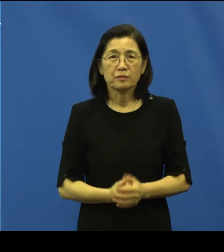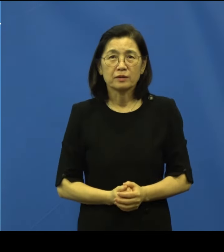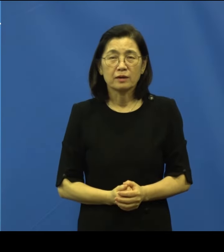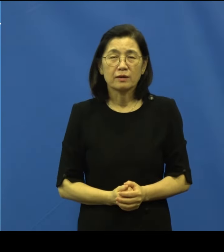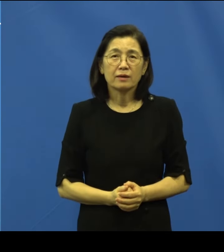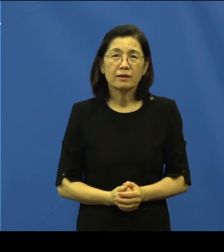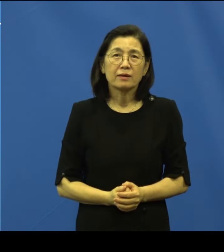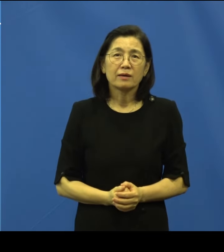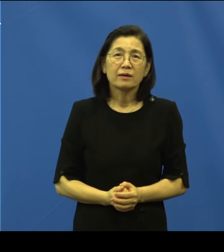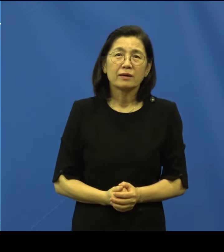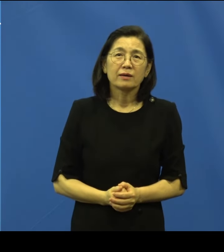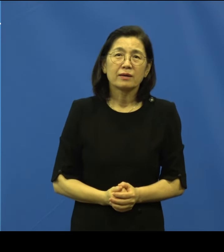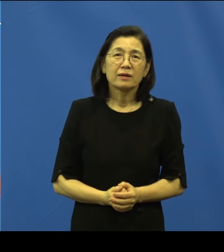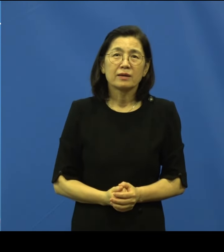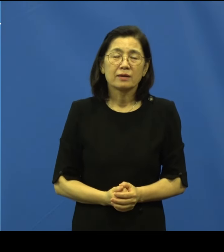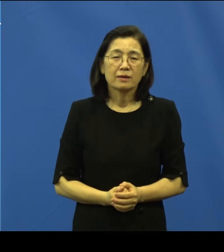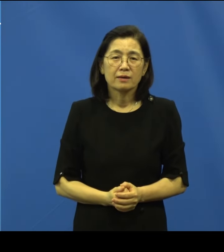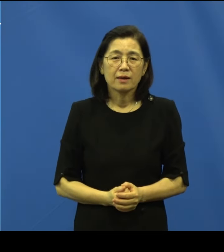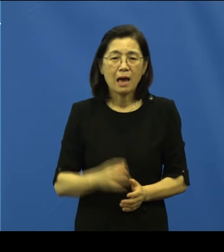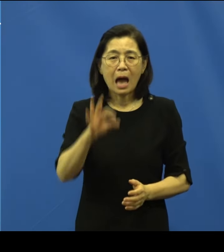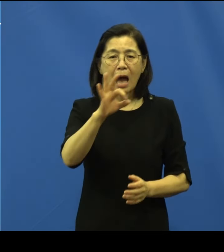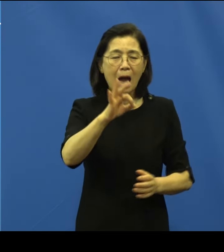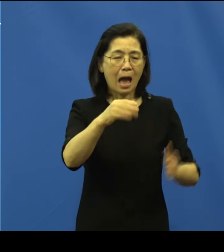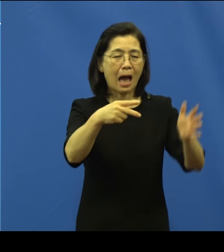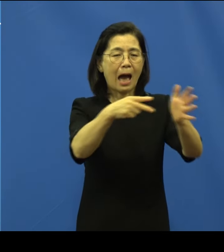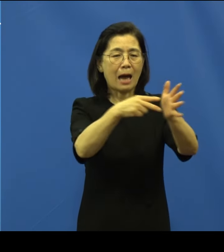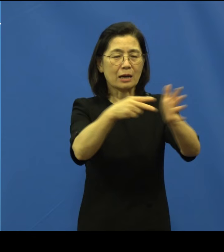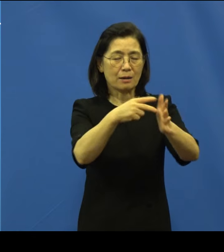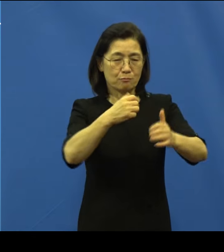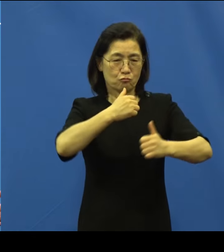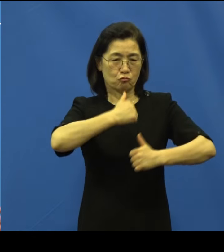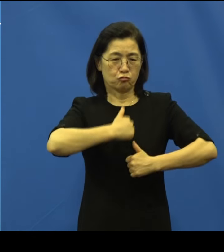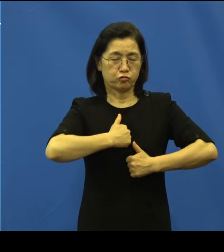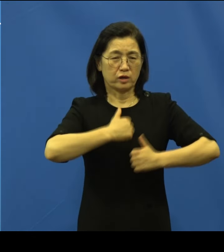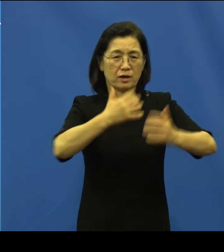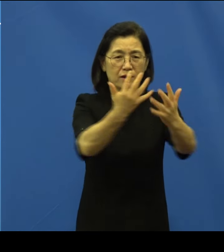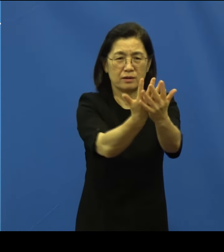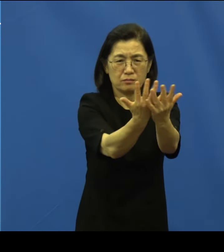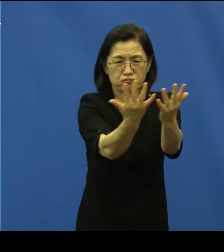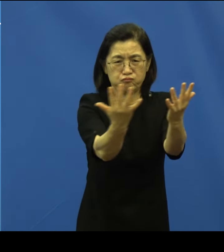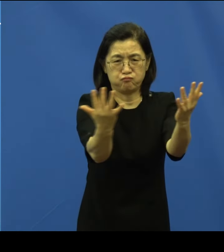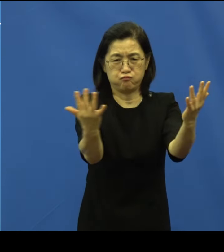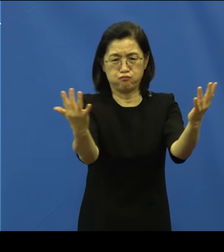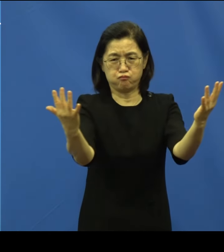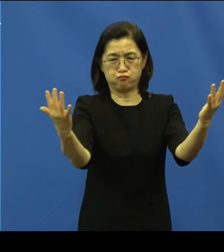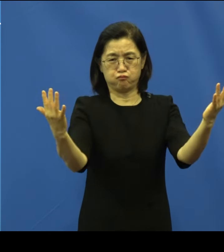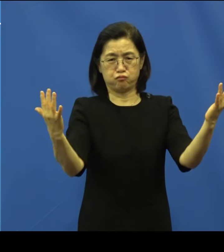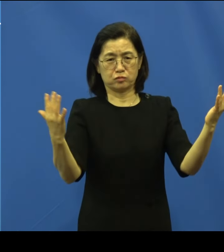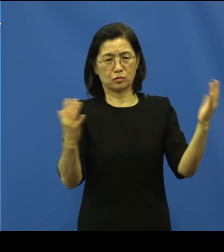필요가 없어요. 왜? 자기를 둘러싼 하나님의 군대가 있는데 아람 군대가 왜 보여요?